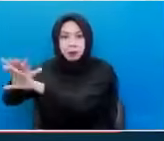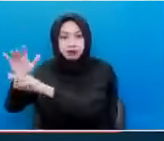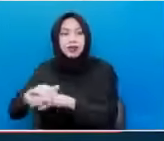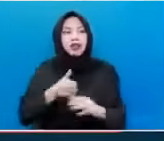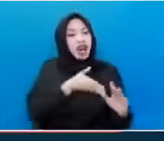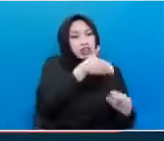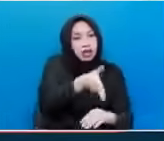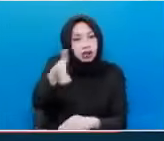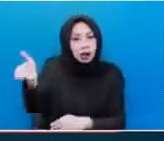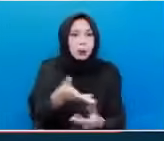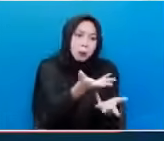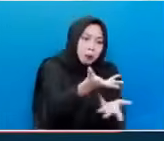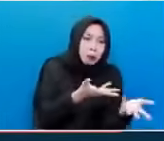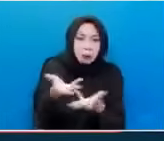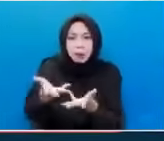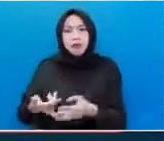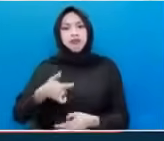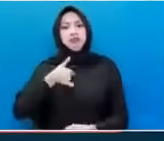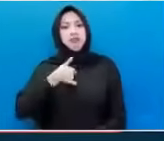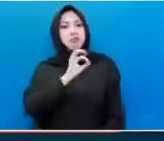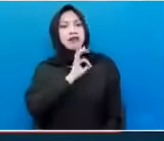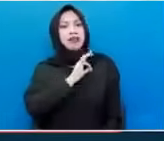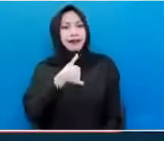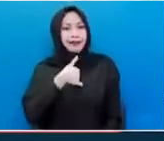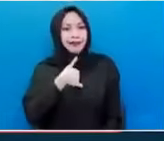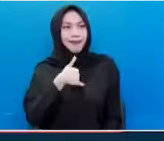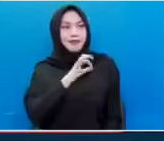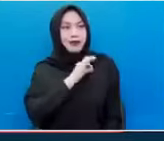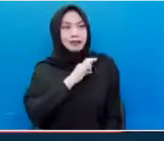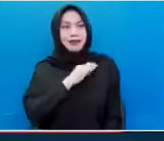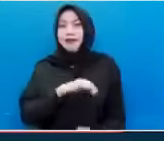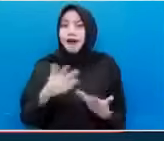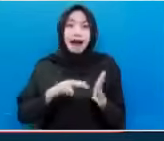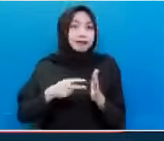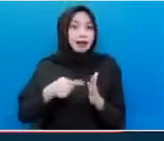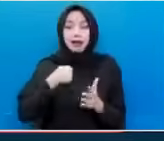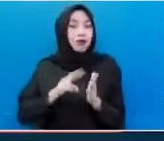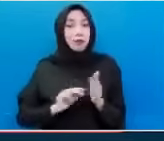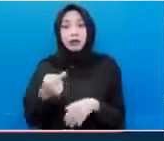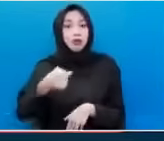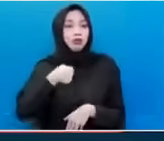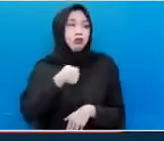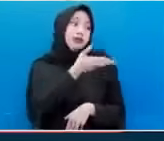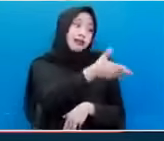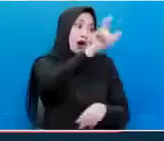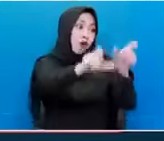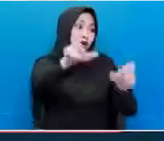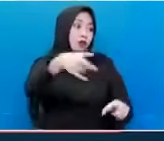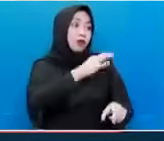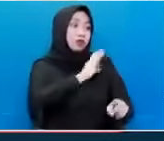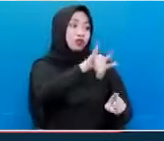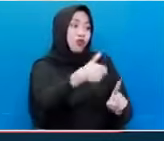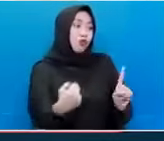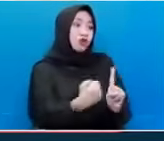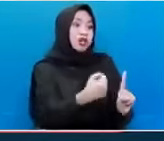bahwa yang akan menjadi presiden itu saya jadi orang nomor satunya ya saya terlepas dari support Pak Jokowi sampai saya bisa